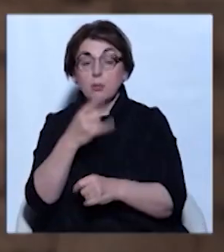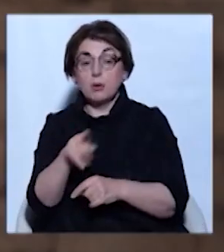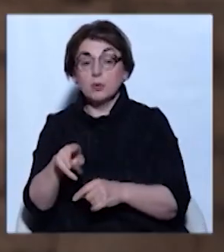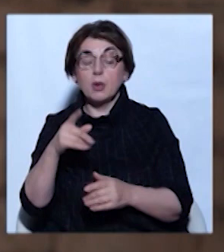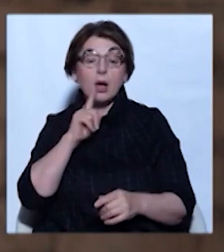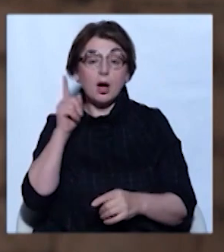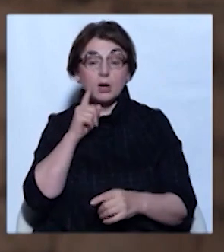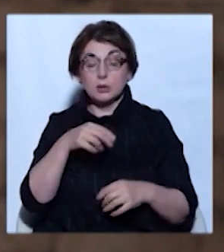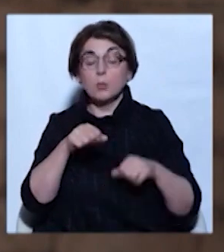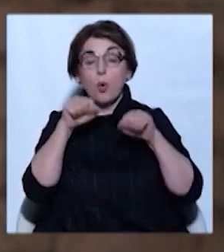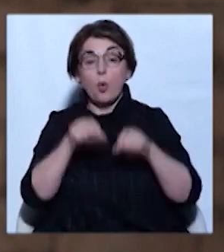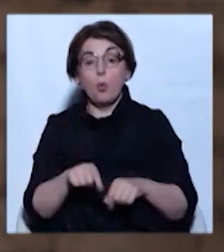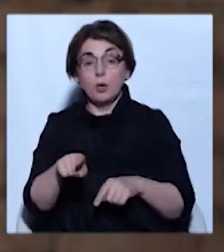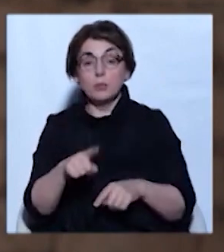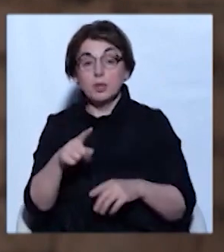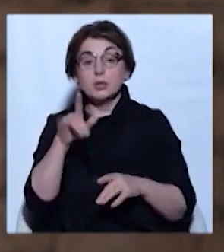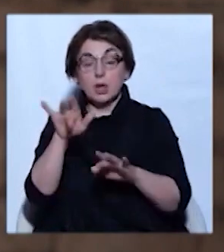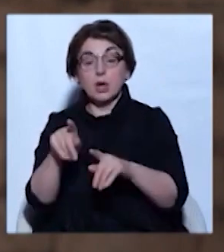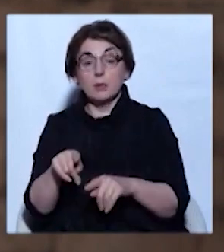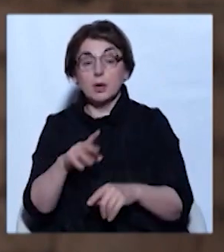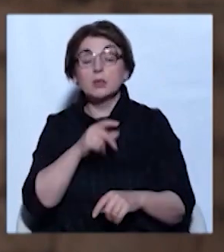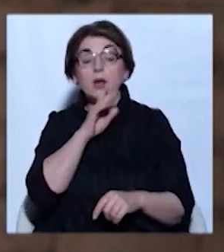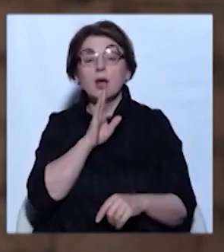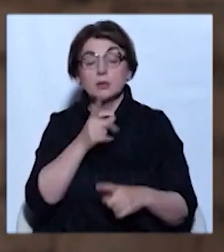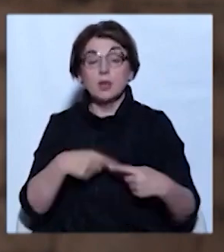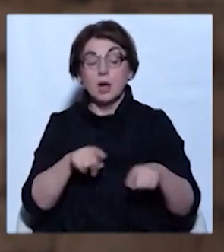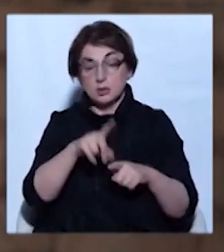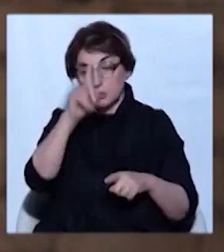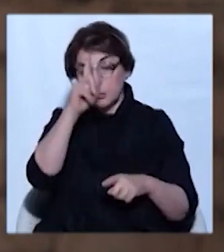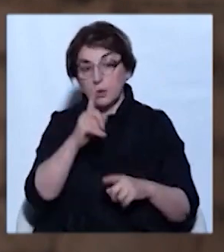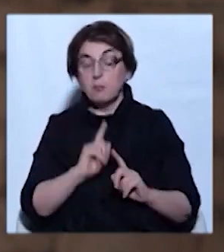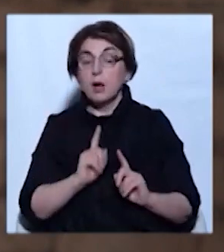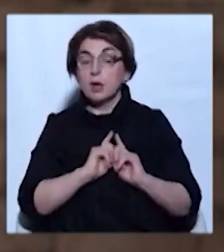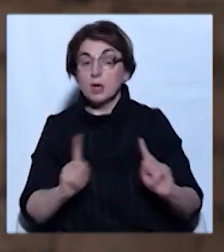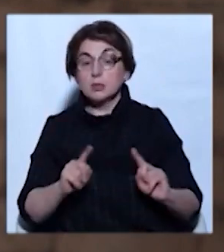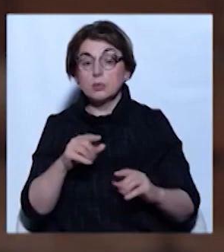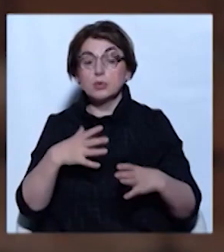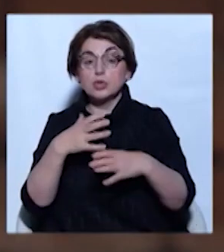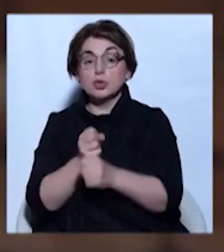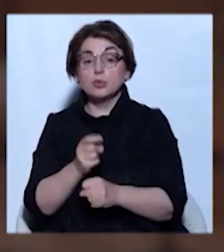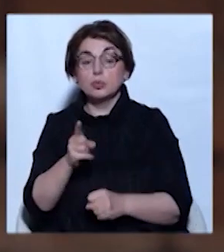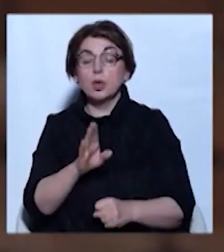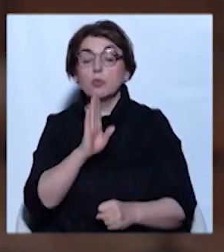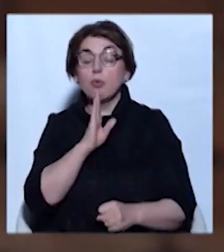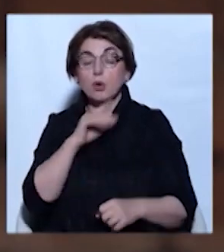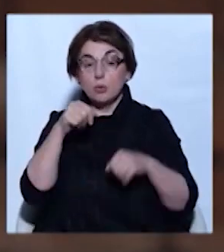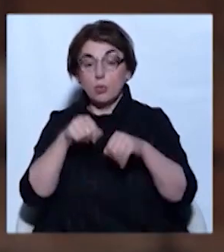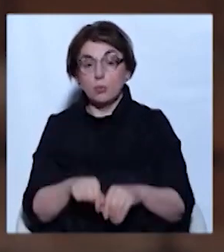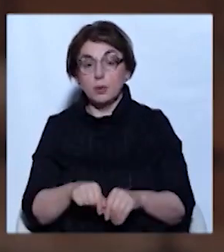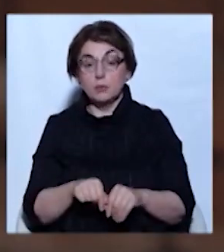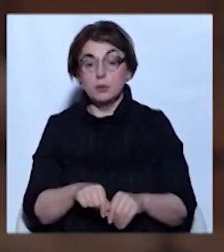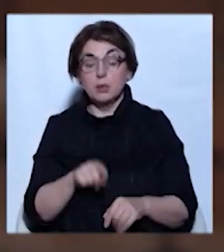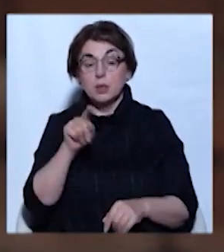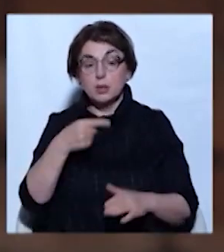աղջիքներին, այնպես էլ տղաներին, սակայն հարգ է նշել, որ հիմնականում սահմանապակվում են կանաց իրավունքները։ Վաղամուսնությունը կարող է